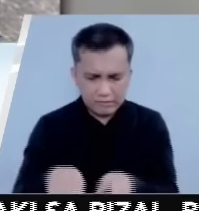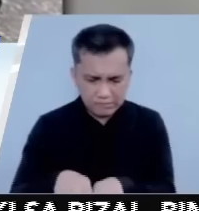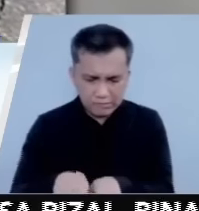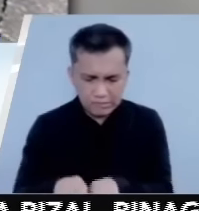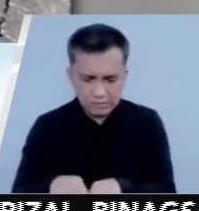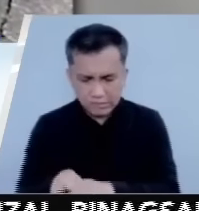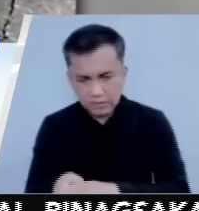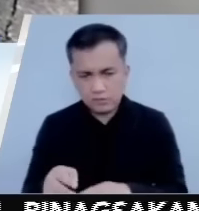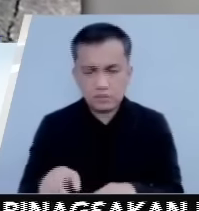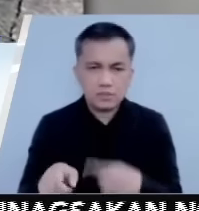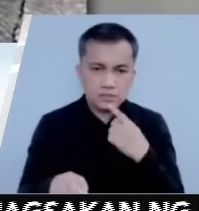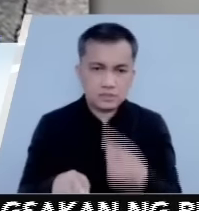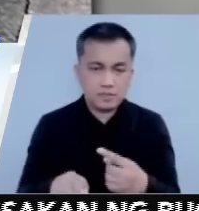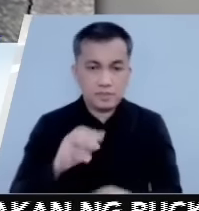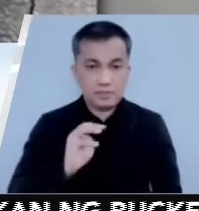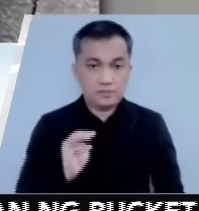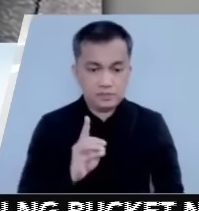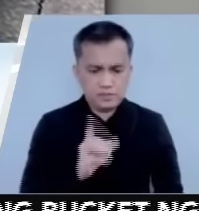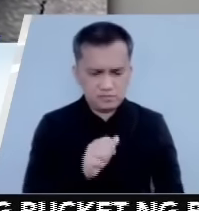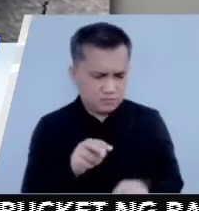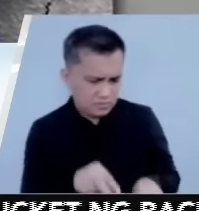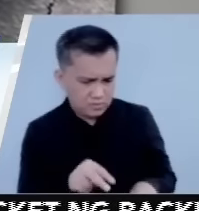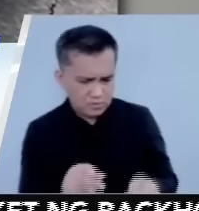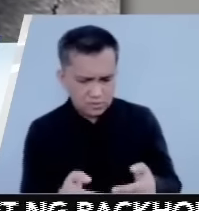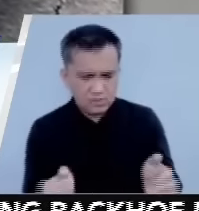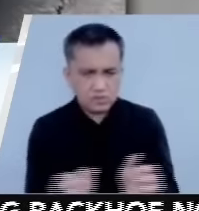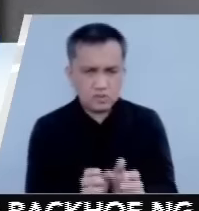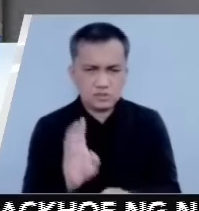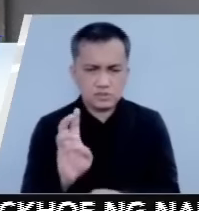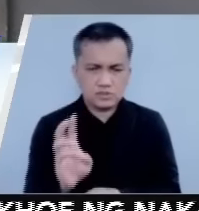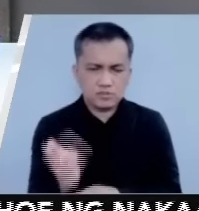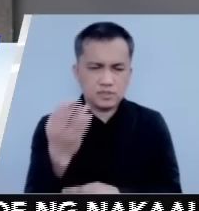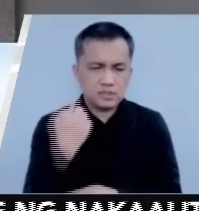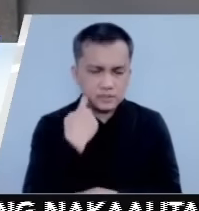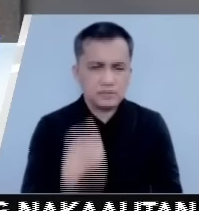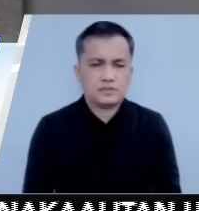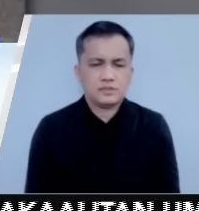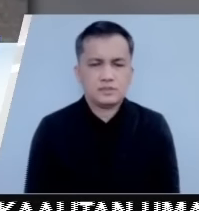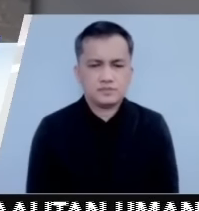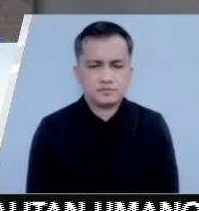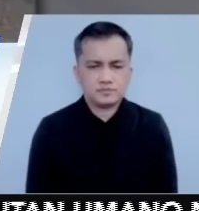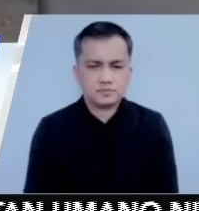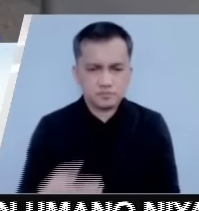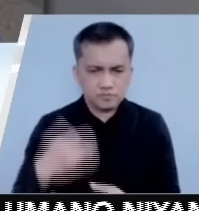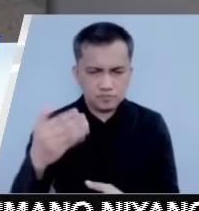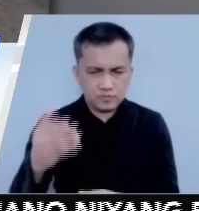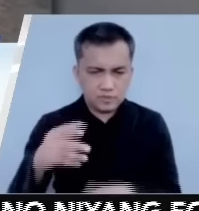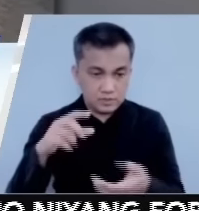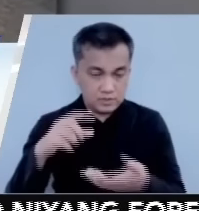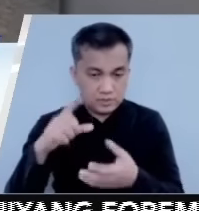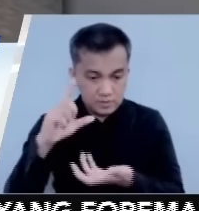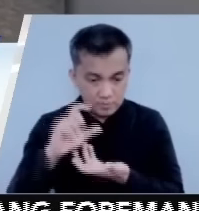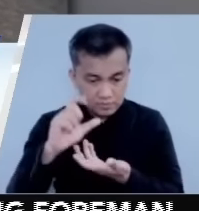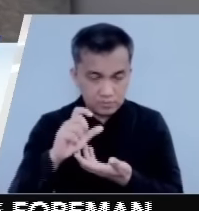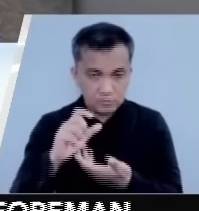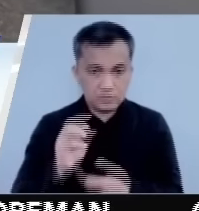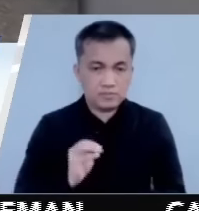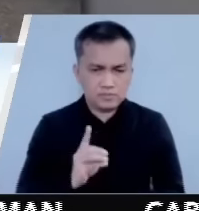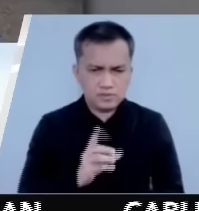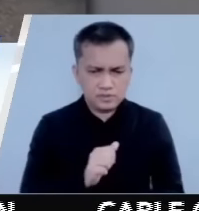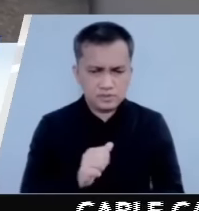MMDA, una nilang napansin ang butas alas 6 ng umaga kanina. Sa mga susunod na litrato ng MMDA, tila